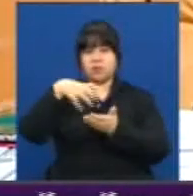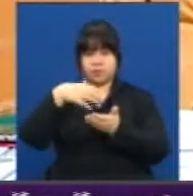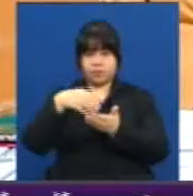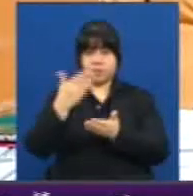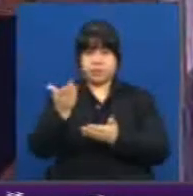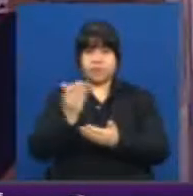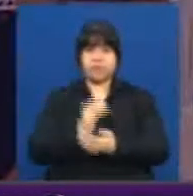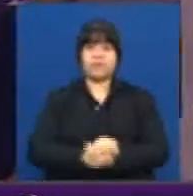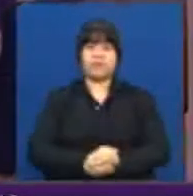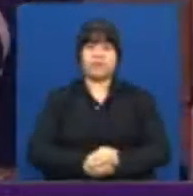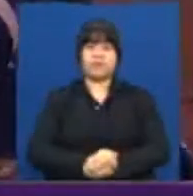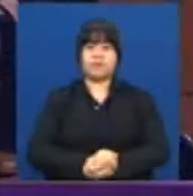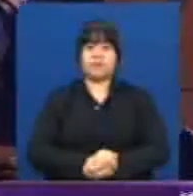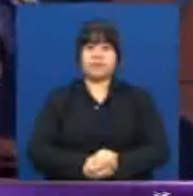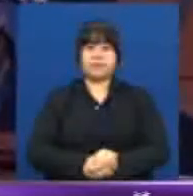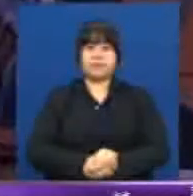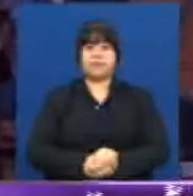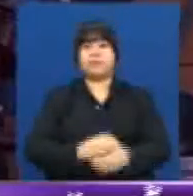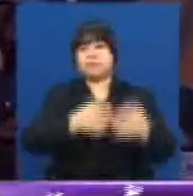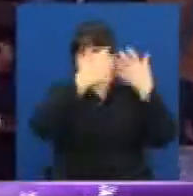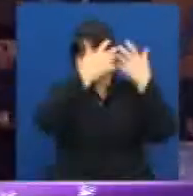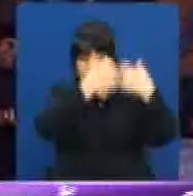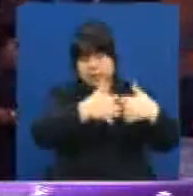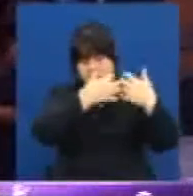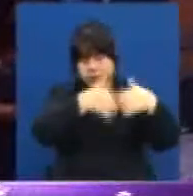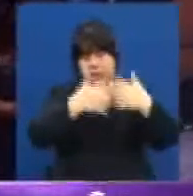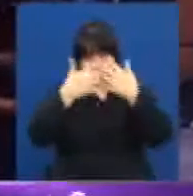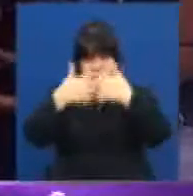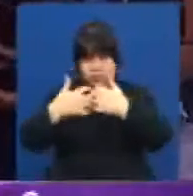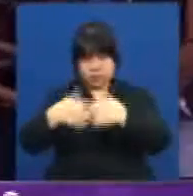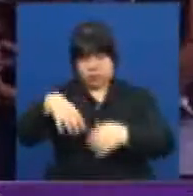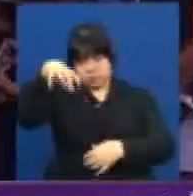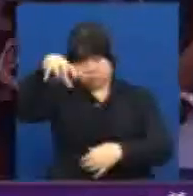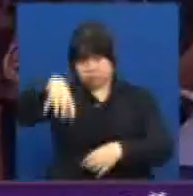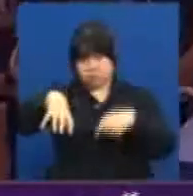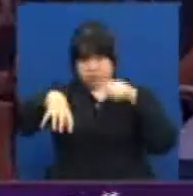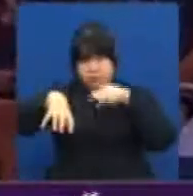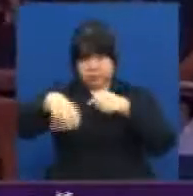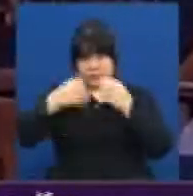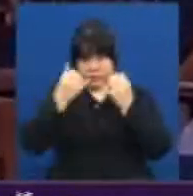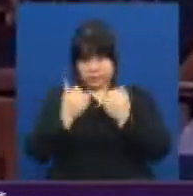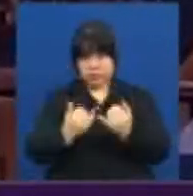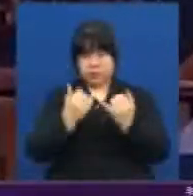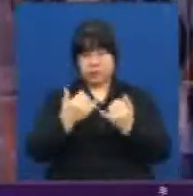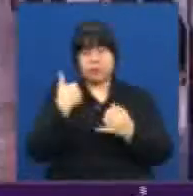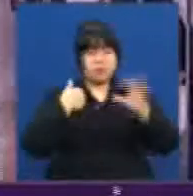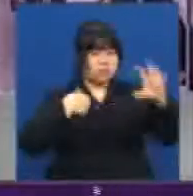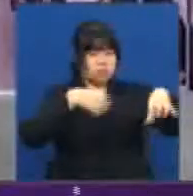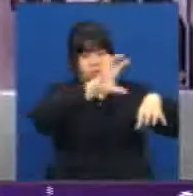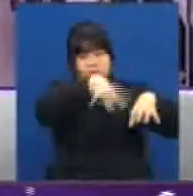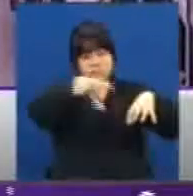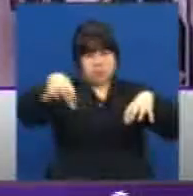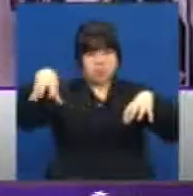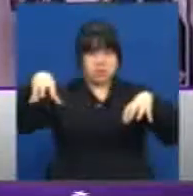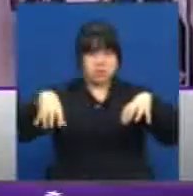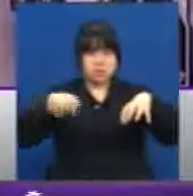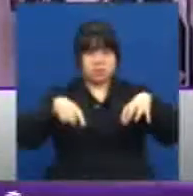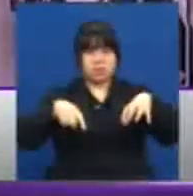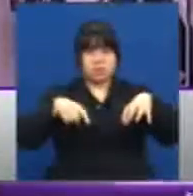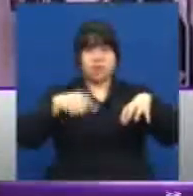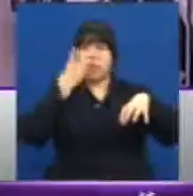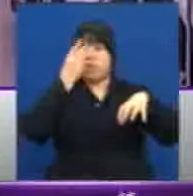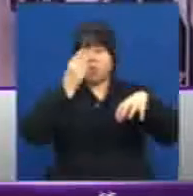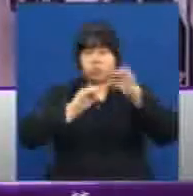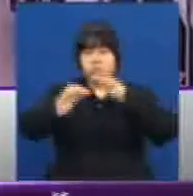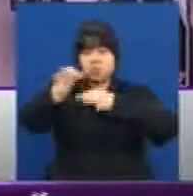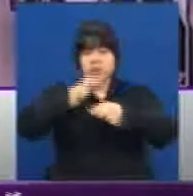านค่ะ เครื่องจักรในโรงงานสิ่งทอแห่งนี้เป็นอีกหนึ่งอุตสาหกรรมสิ่งทออีกหลายแห่งที่ถูกนำมาใช้ทดแทน